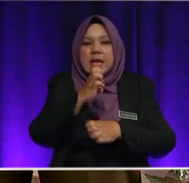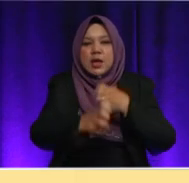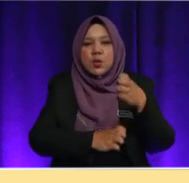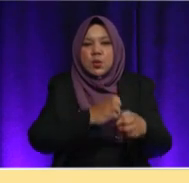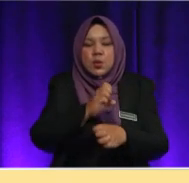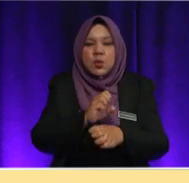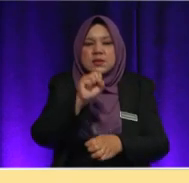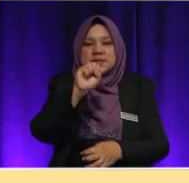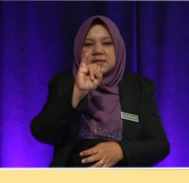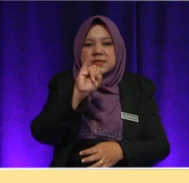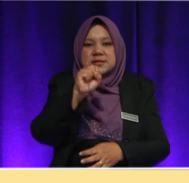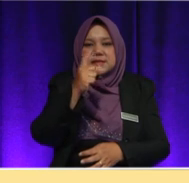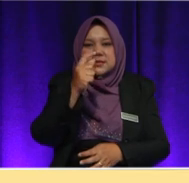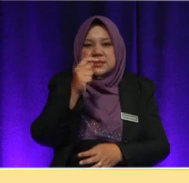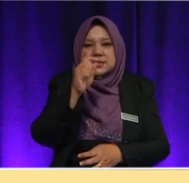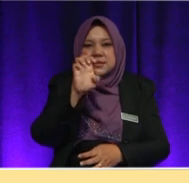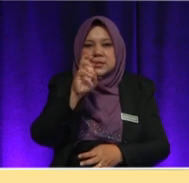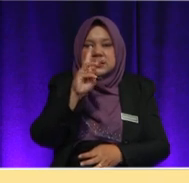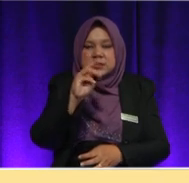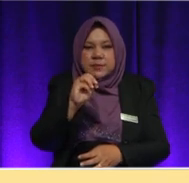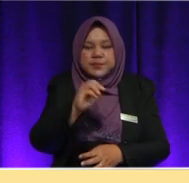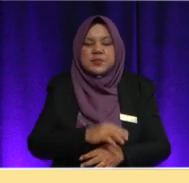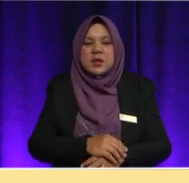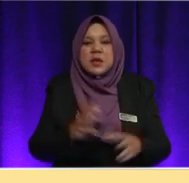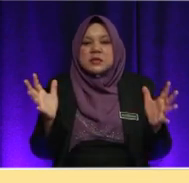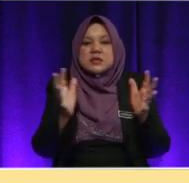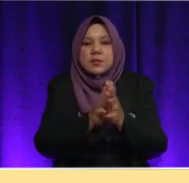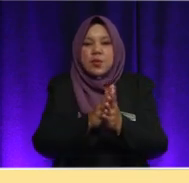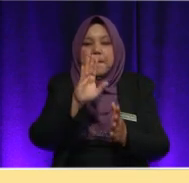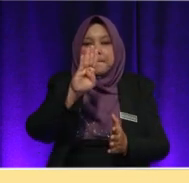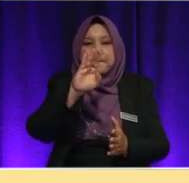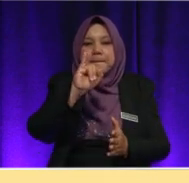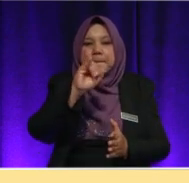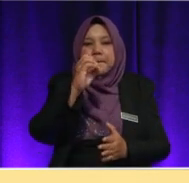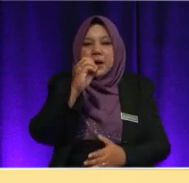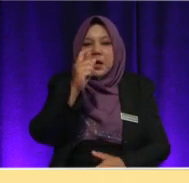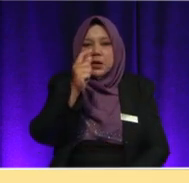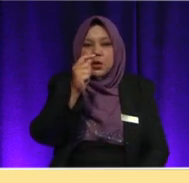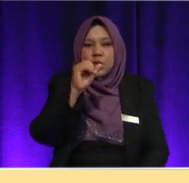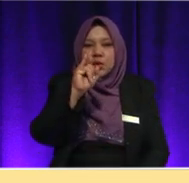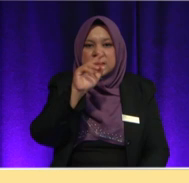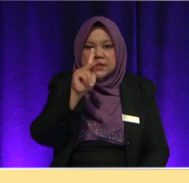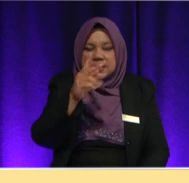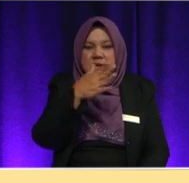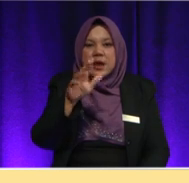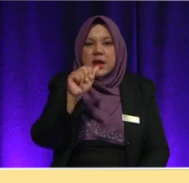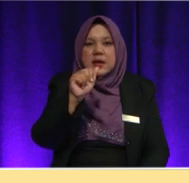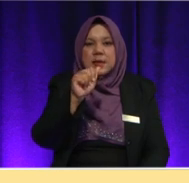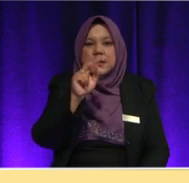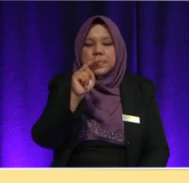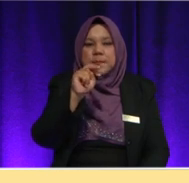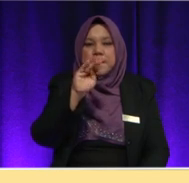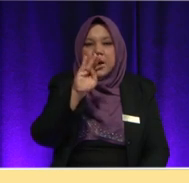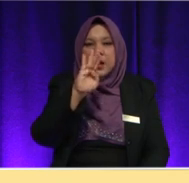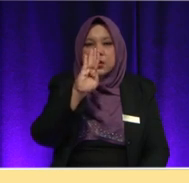adalah satu sistem yang terjadi pada biotik benda hidup dan Baiti benda bukan hidup yang saling berinteraksi antara